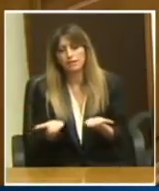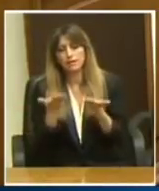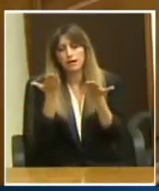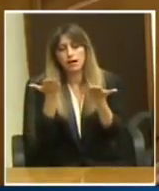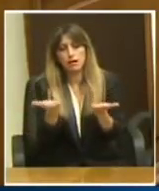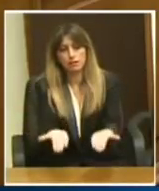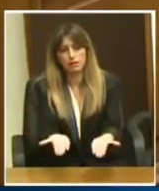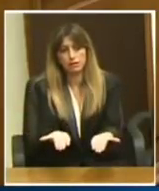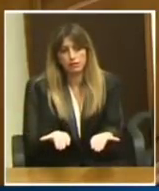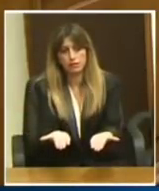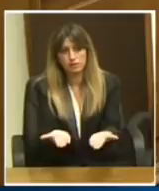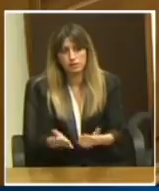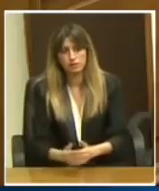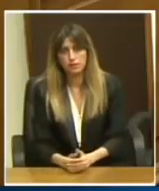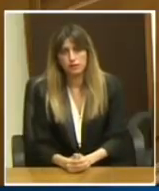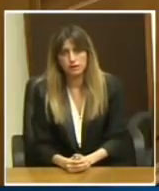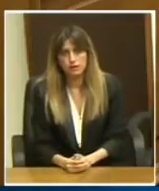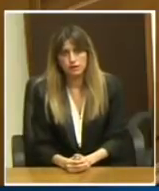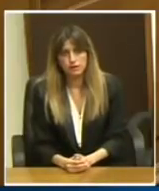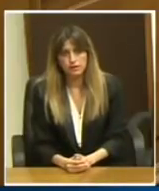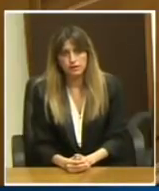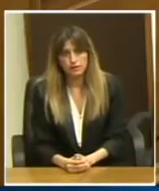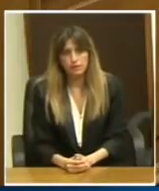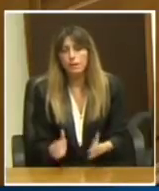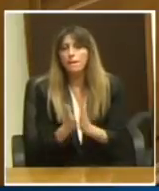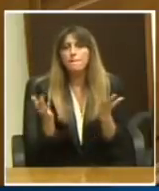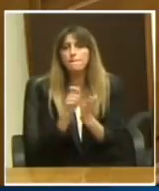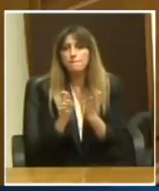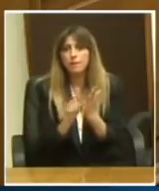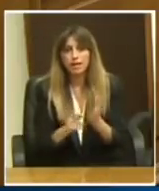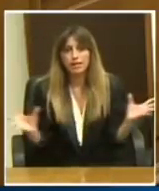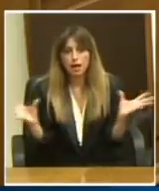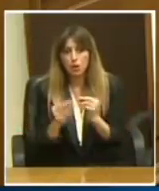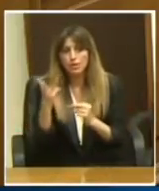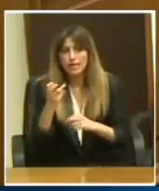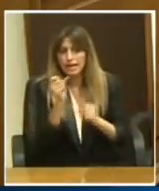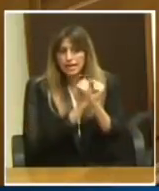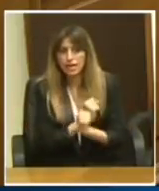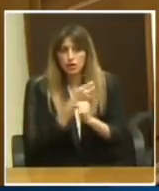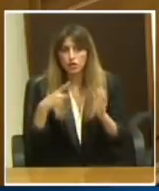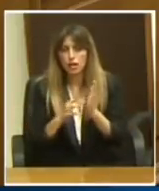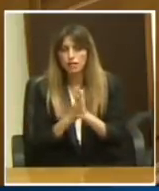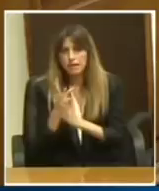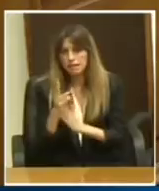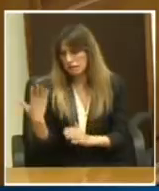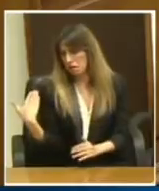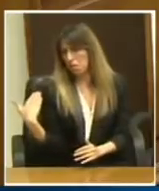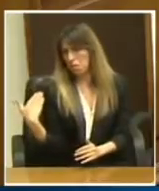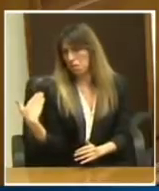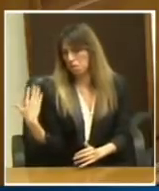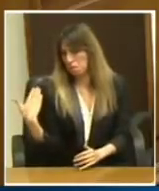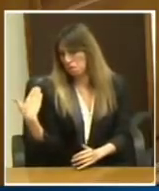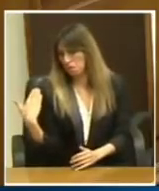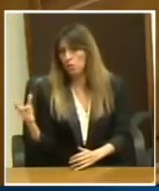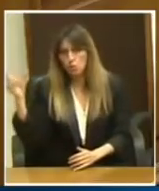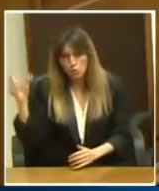κομμάτων, των συνομιλιών που έγιναν στις 30 Γενάρη του 2013 πια, τώρα, υπό την Πρωθυπουργία του.